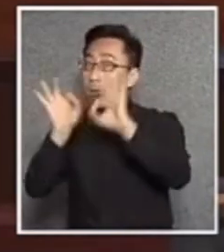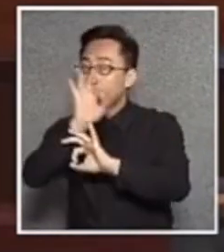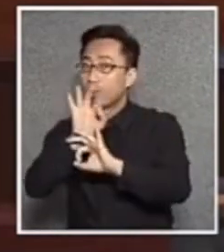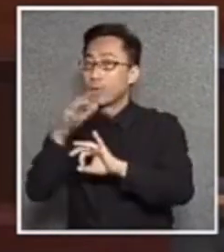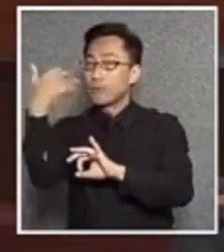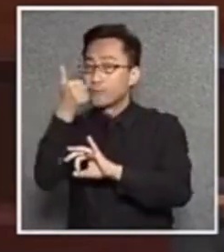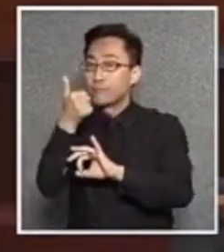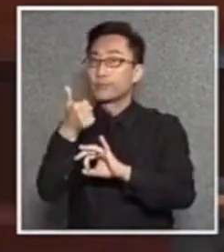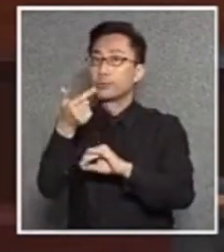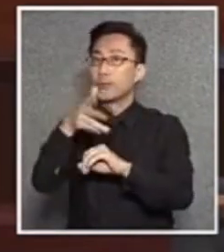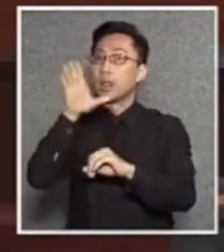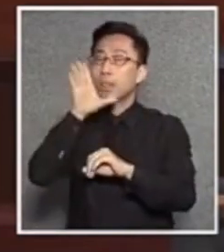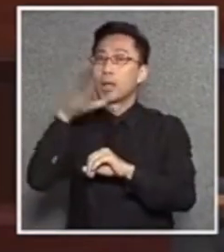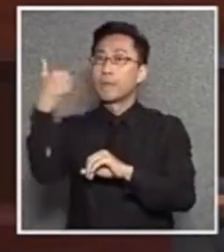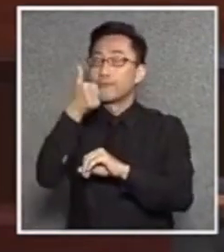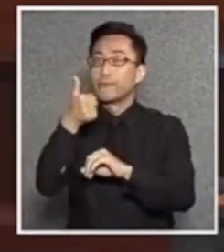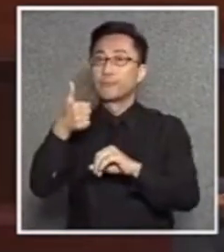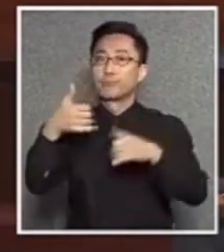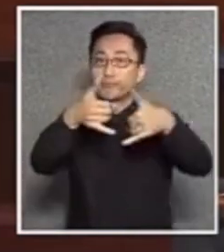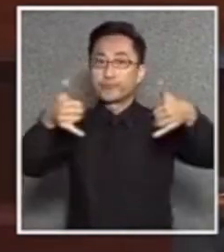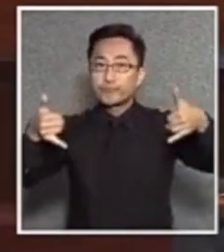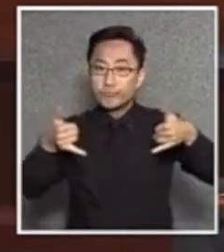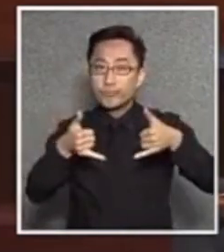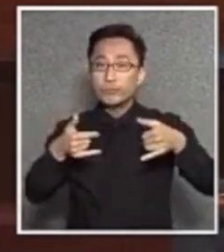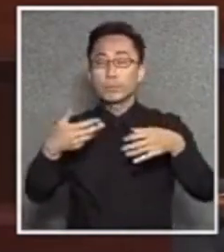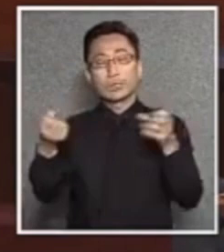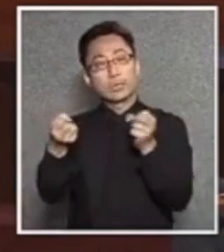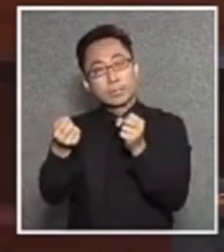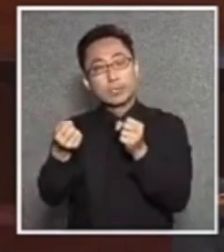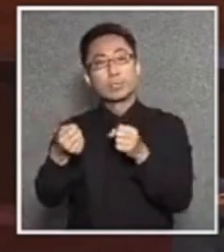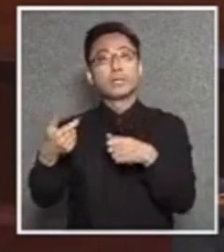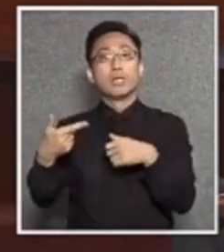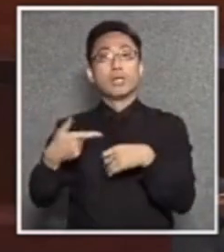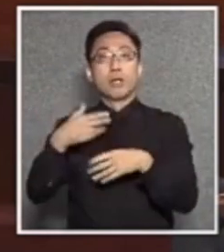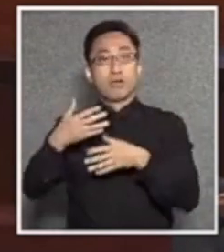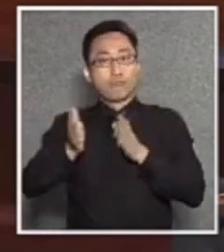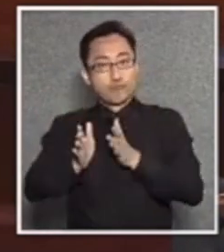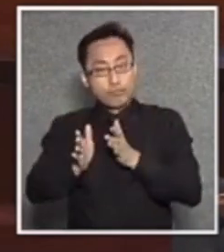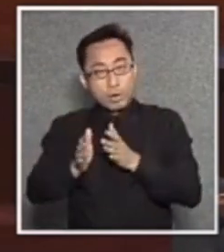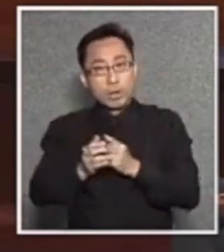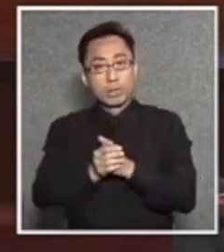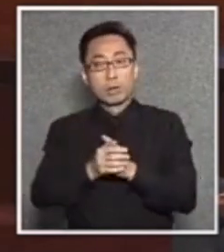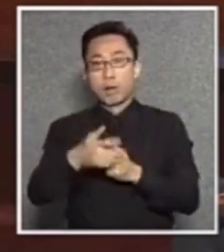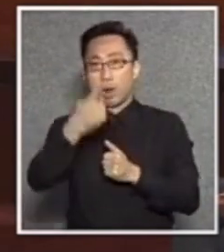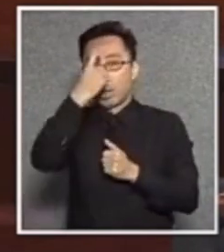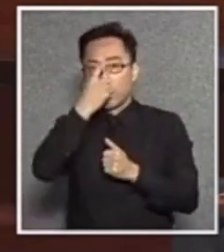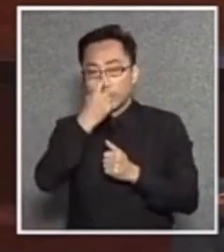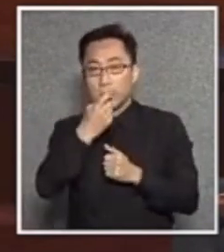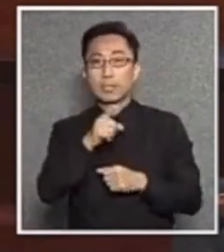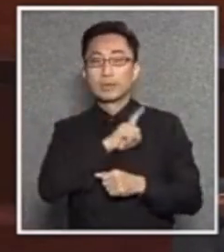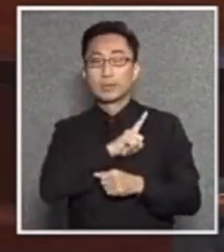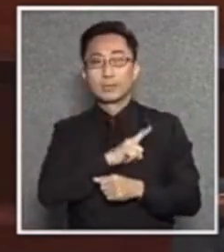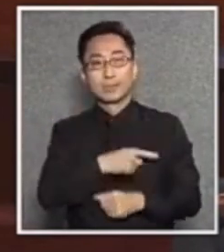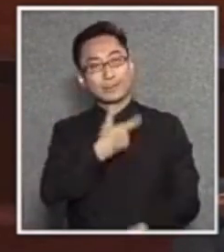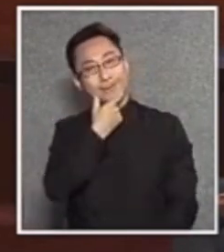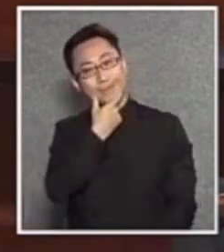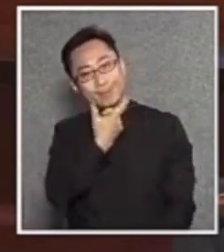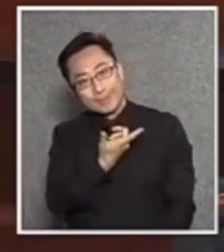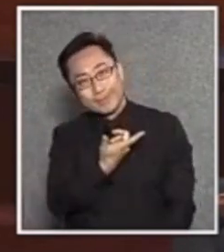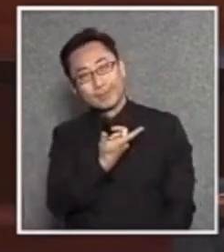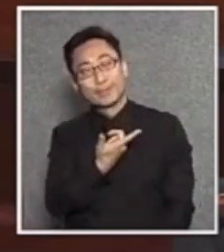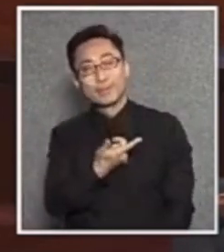和泰國總理英錄在會議前閒談，梁振英協兼淺笑，曲意逢